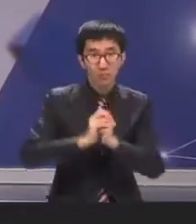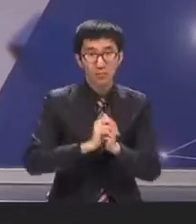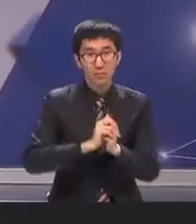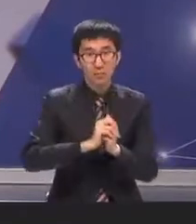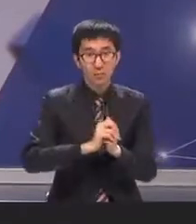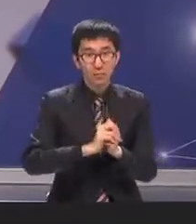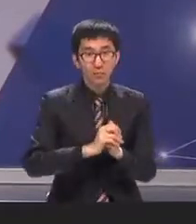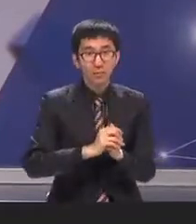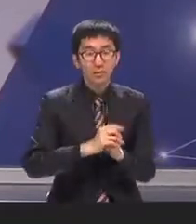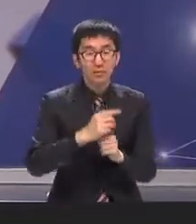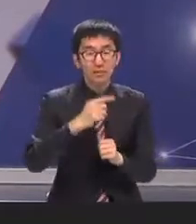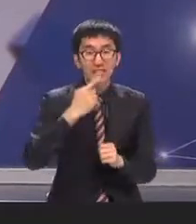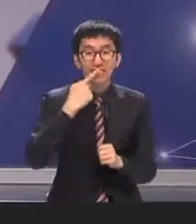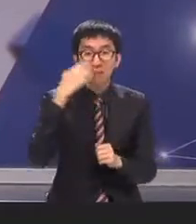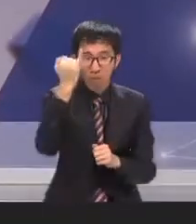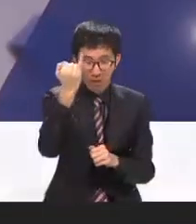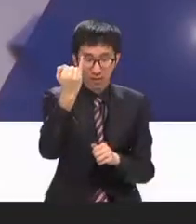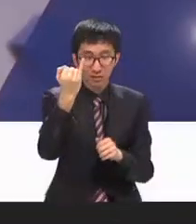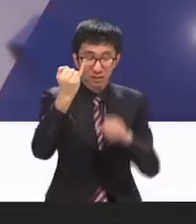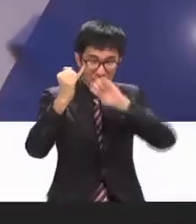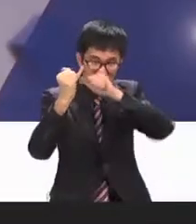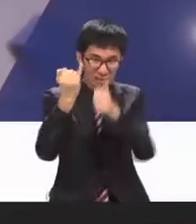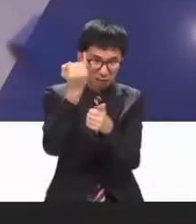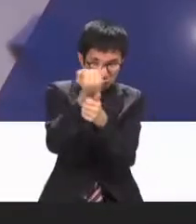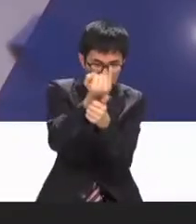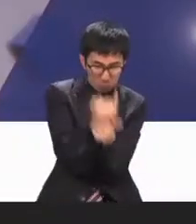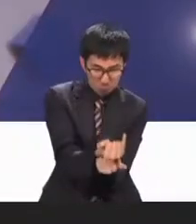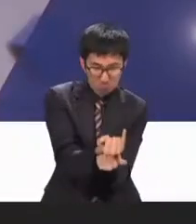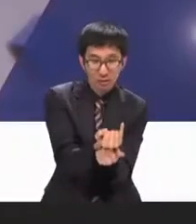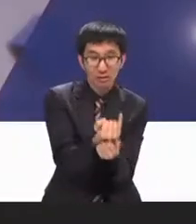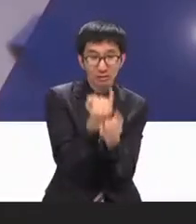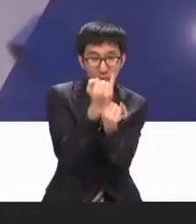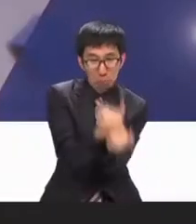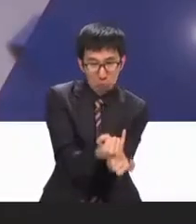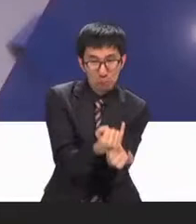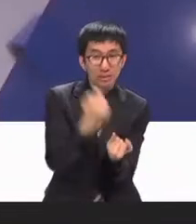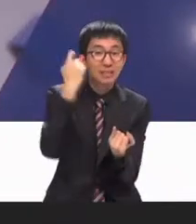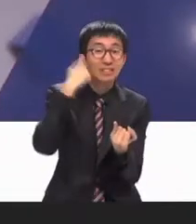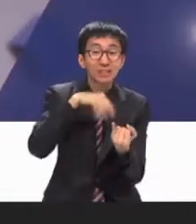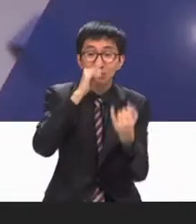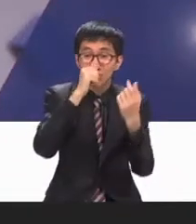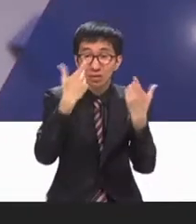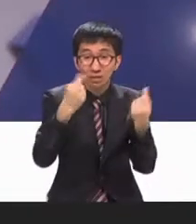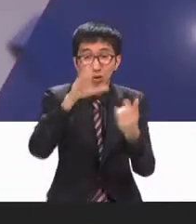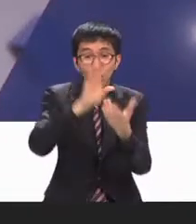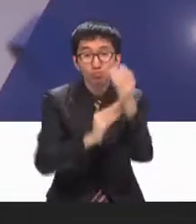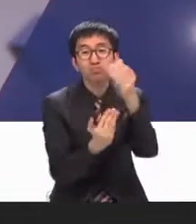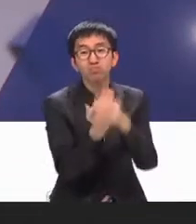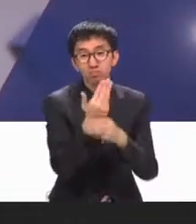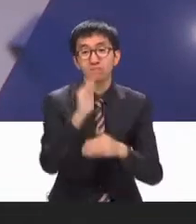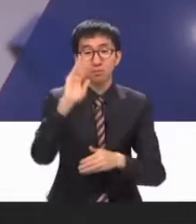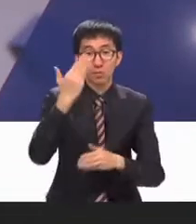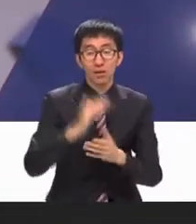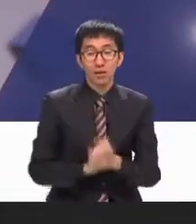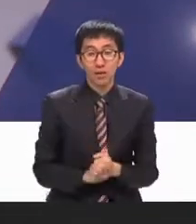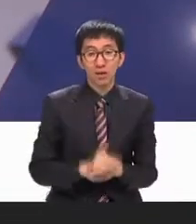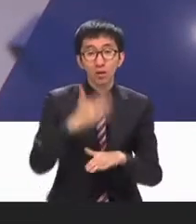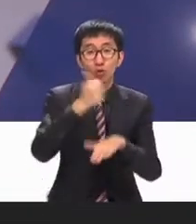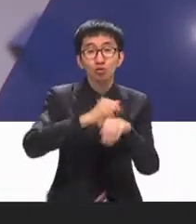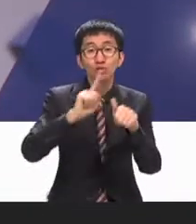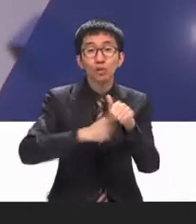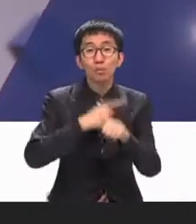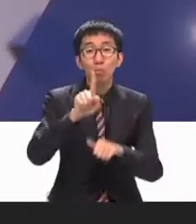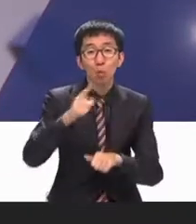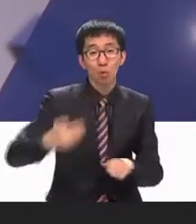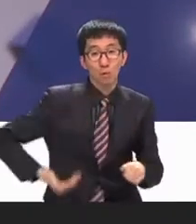여성을 깔고 앉은 듯한 이러한 화보를 내서 앵 장이 문제가 되기도 했고 예 그래서 서구의 그 패션 에디터가